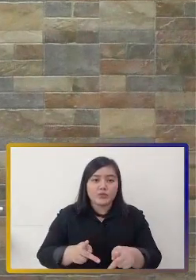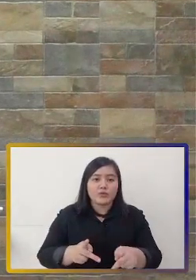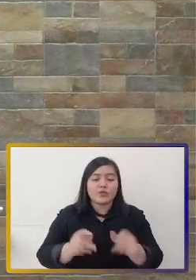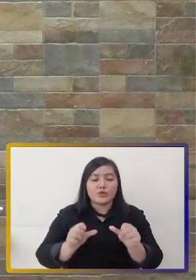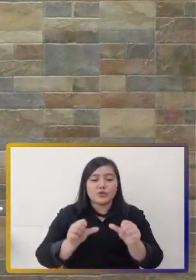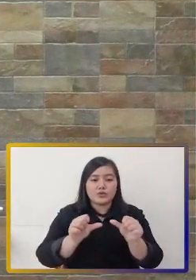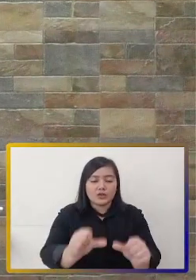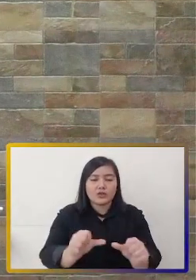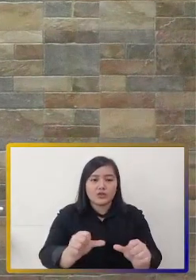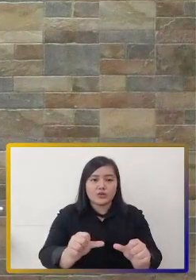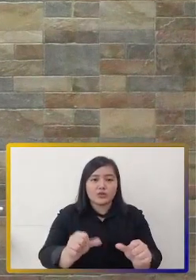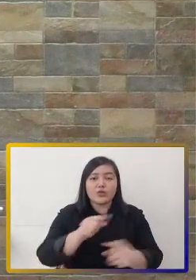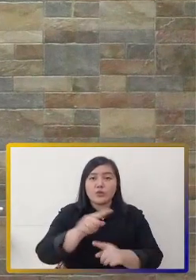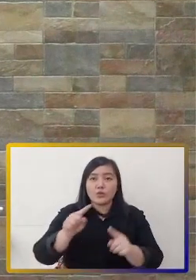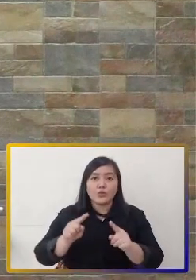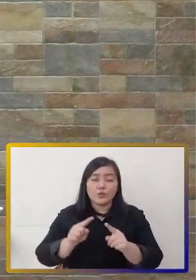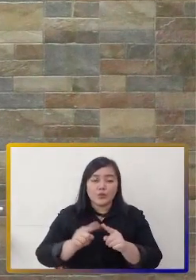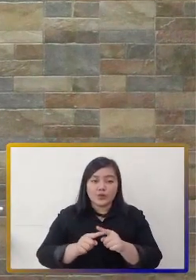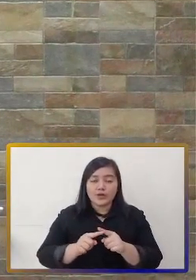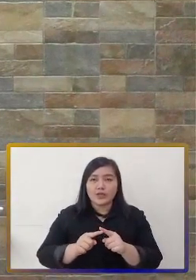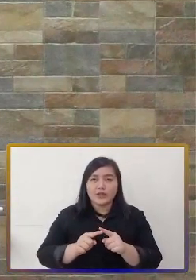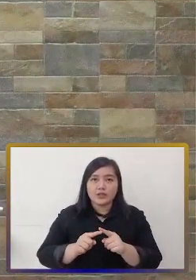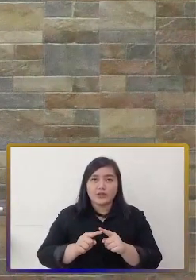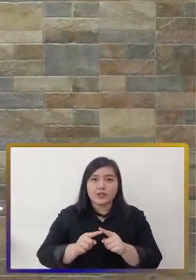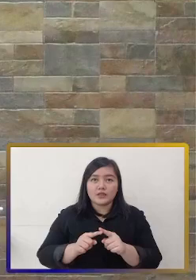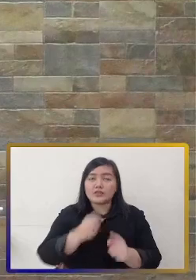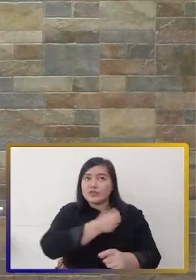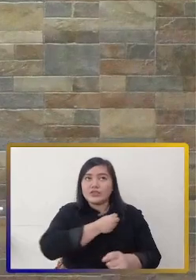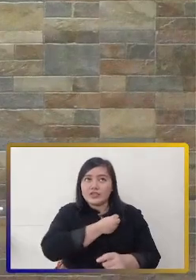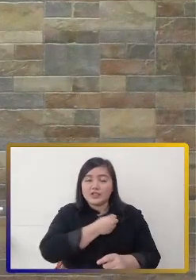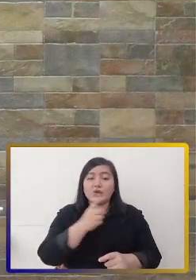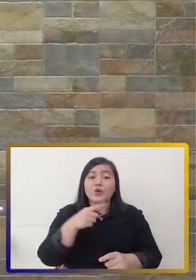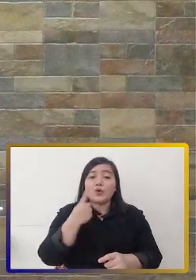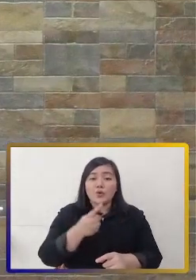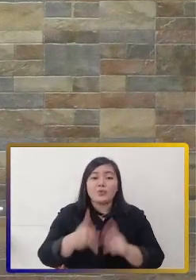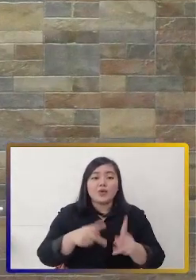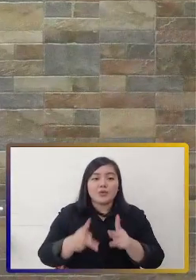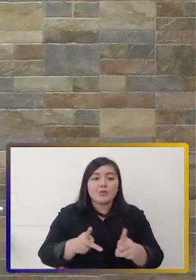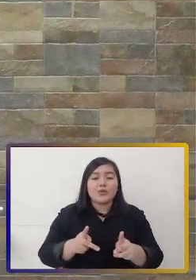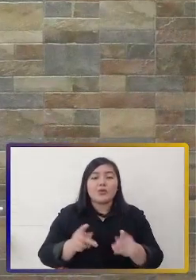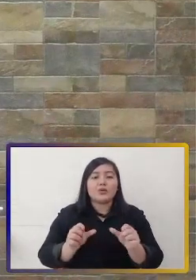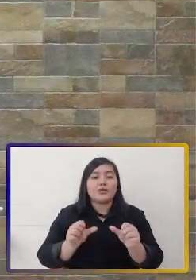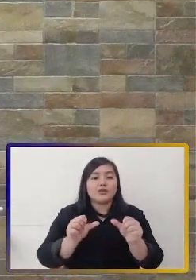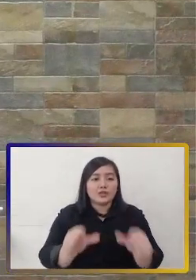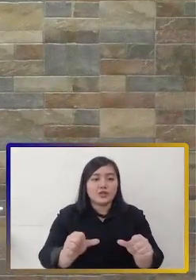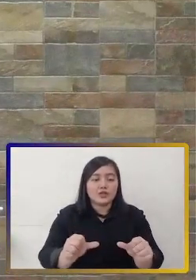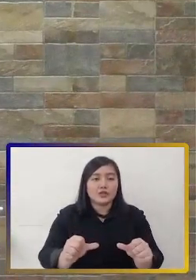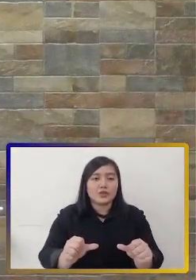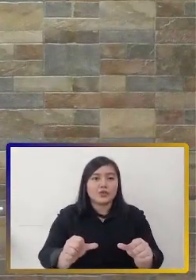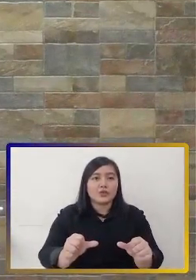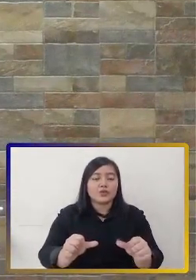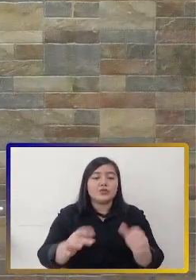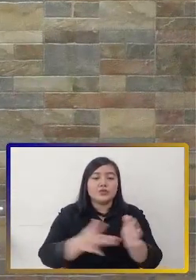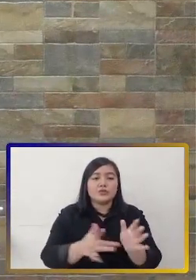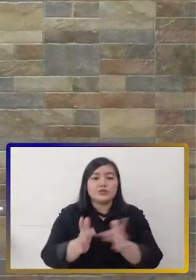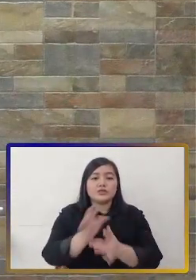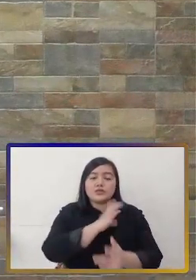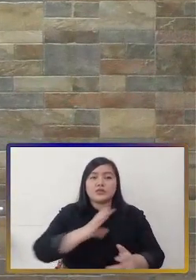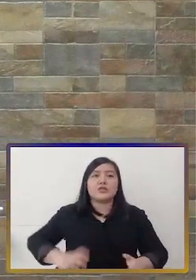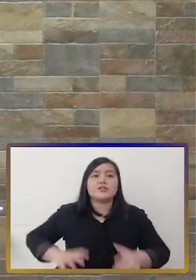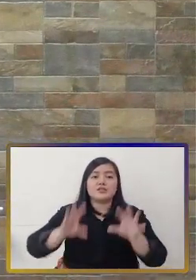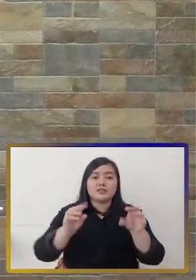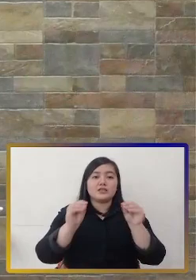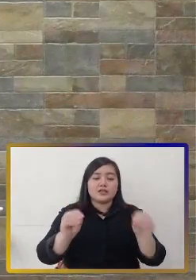kapatid? Noong pinanghahawakan natin katuruan na nagmumula sa simbang itinatag na Panginoon